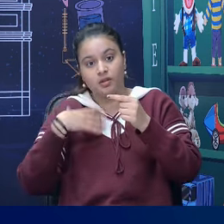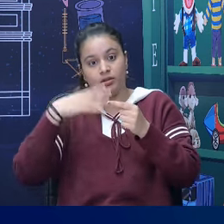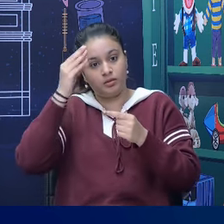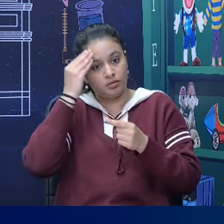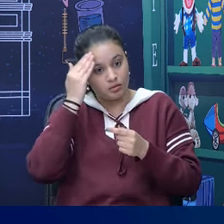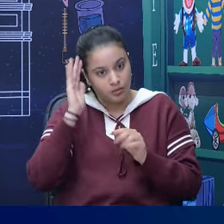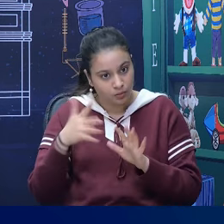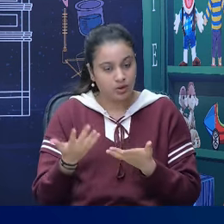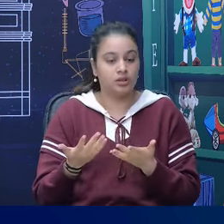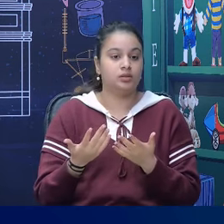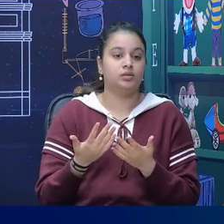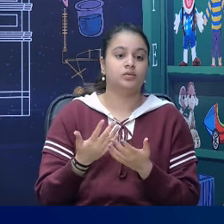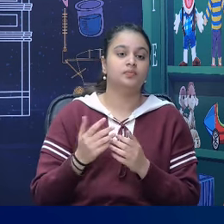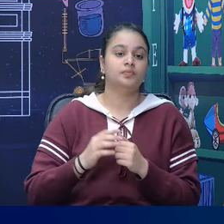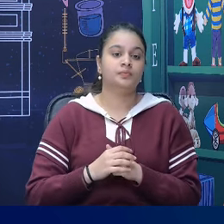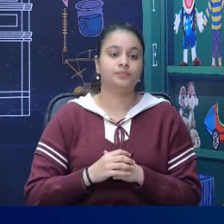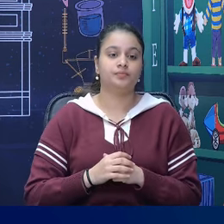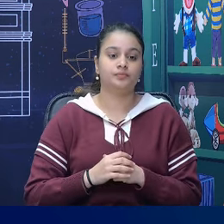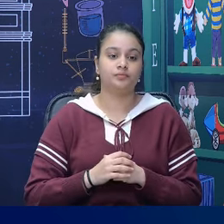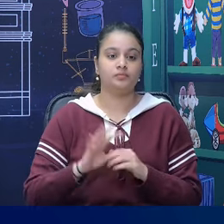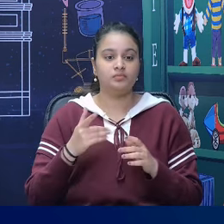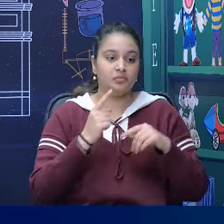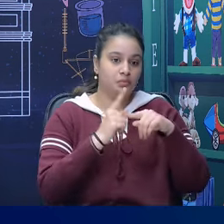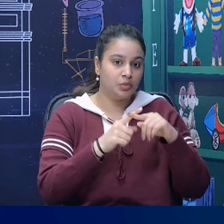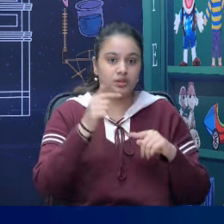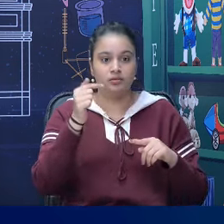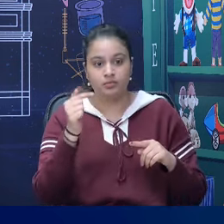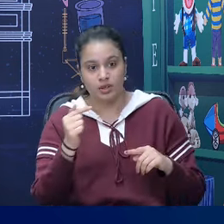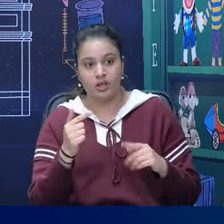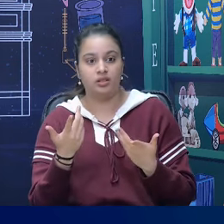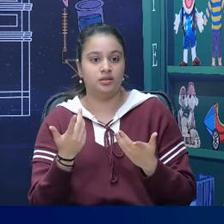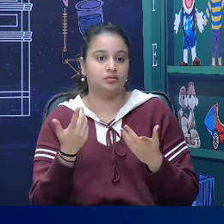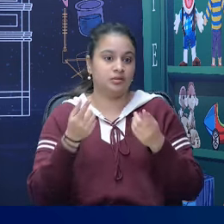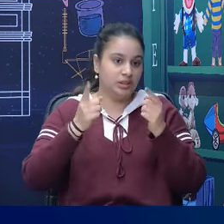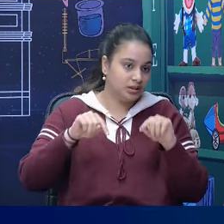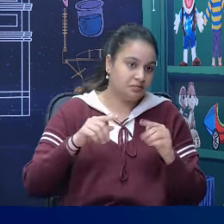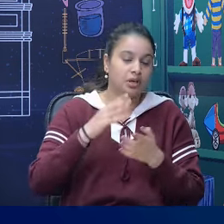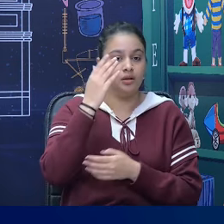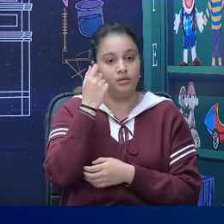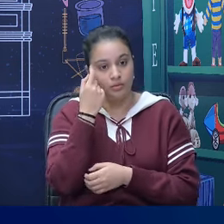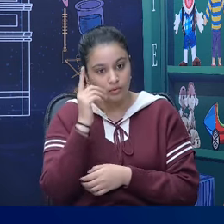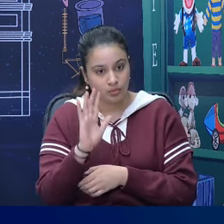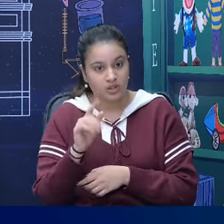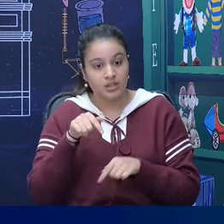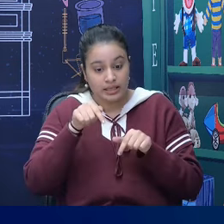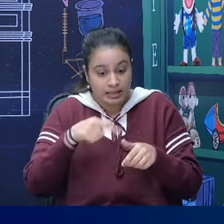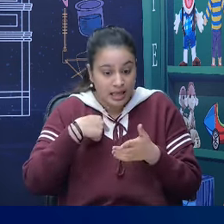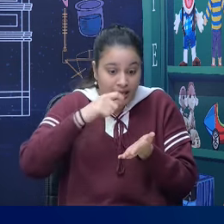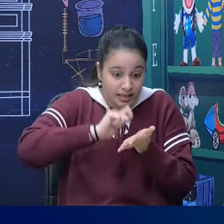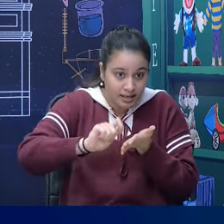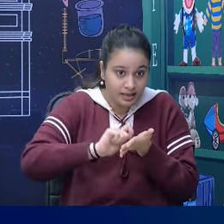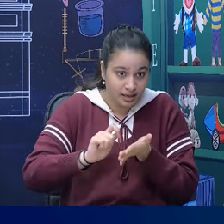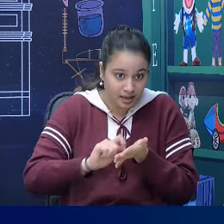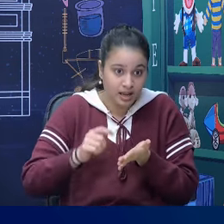की जानकारी ऑपरेशन कौन कौन से आ रहे हैं घ जमा घटा जमा गुणा भाग इनकी जानकारी तब हम पॉलिनो लिखेंगे तो